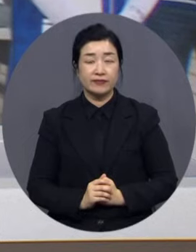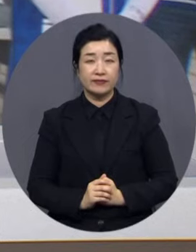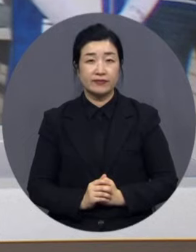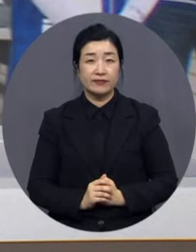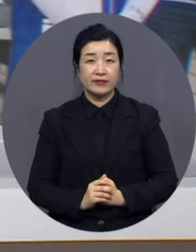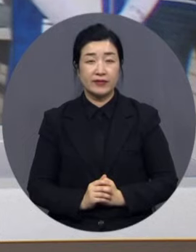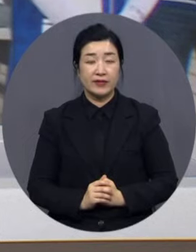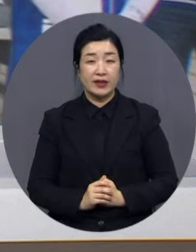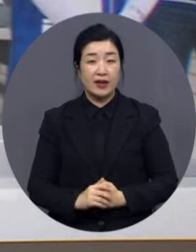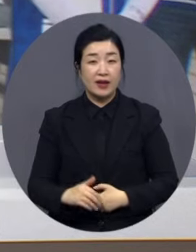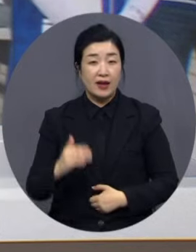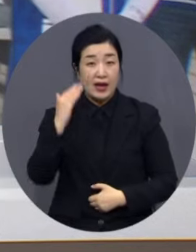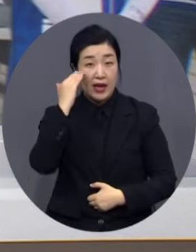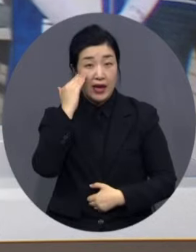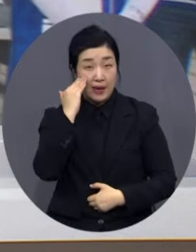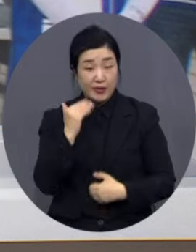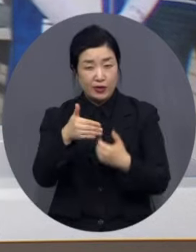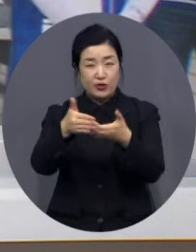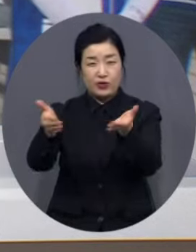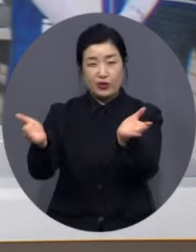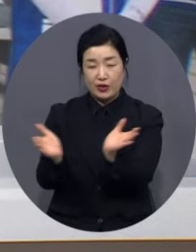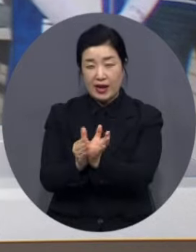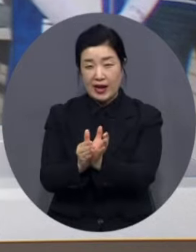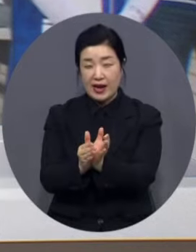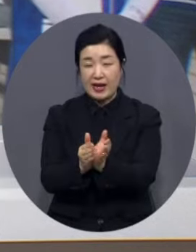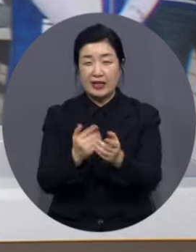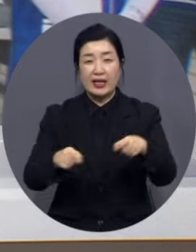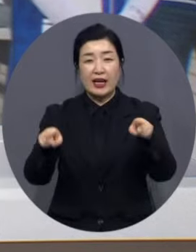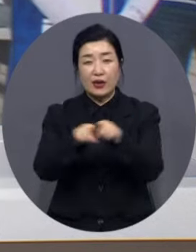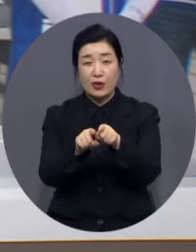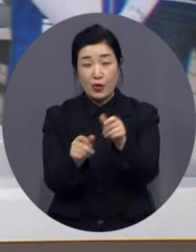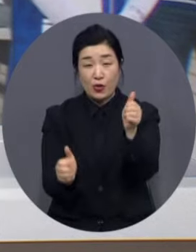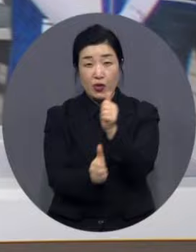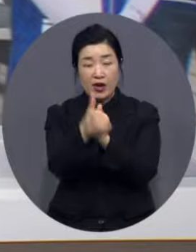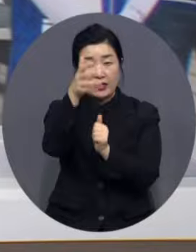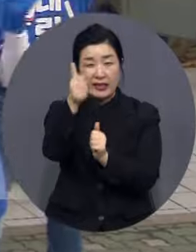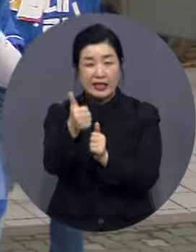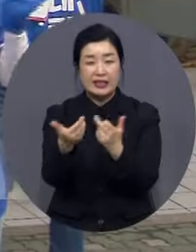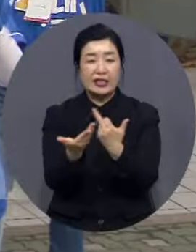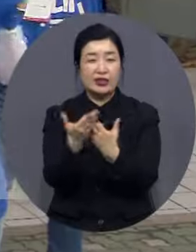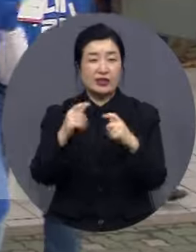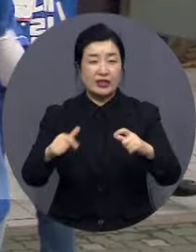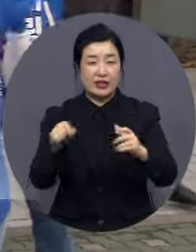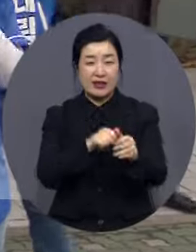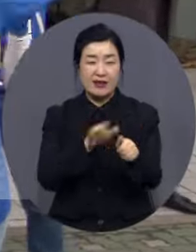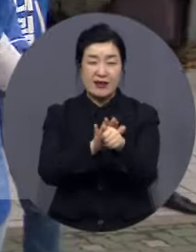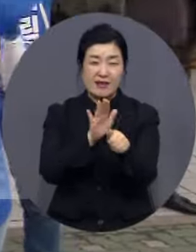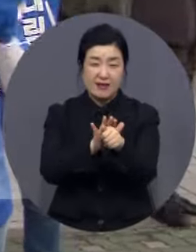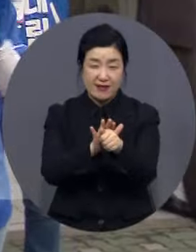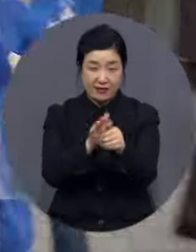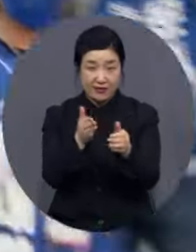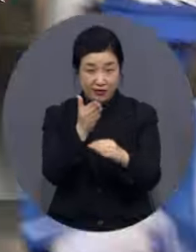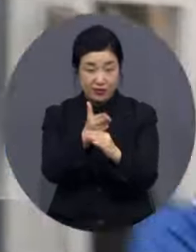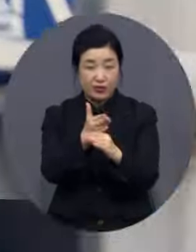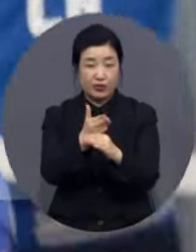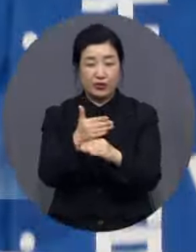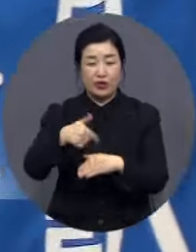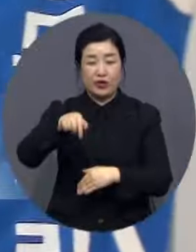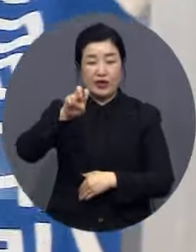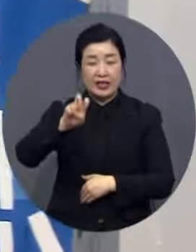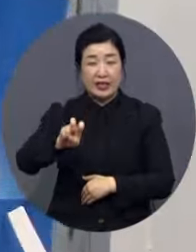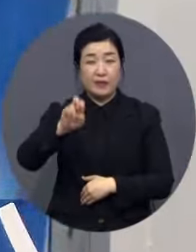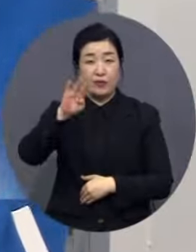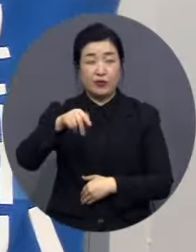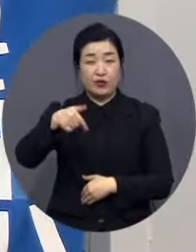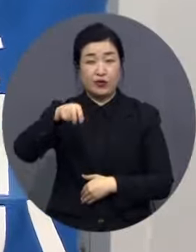더불어민주당 김부겸 상임 공동 선대 위원장이 제주 지역 지원 유세에 나섰습니다 김부겸 위원장은